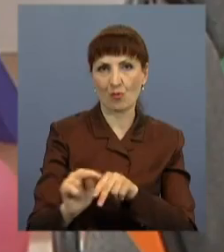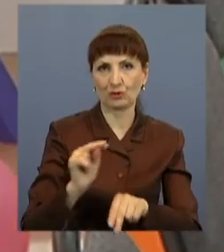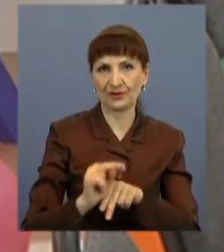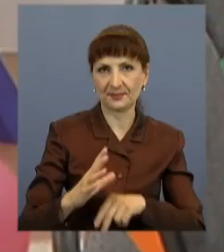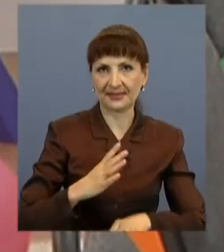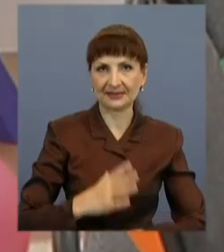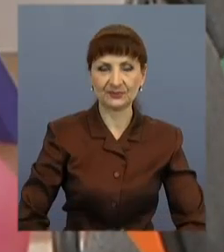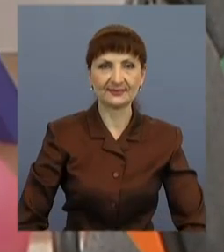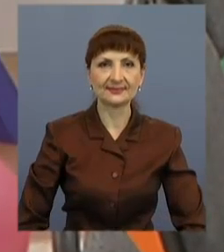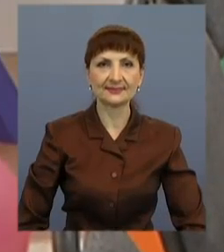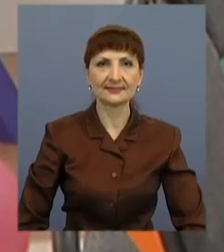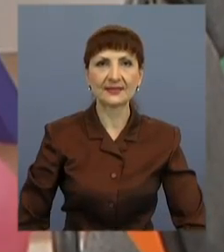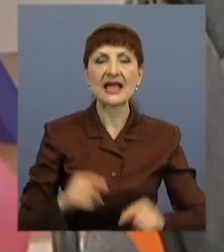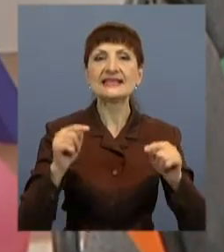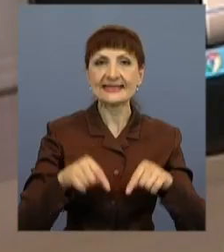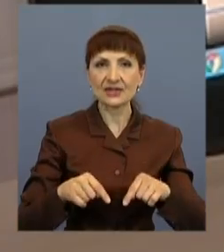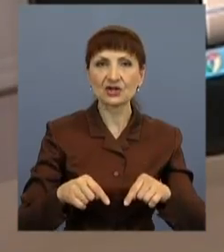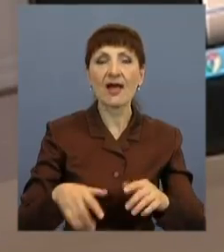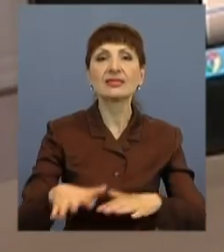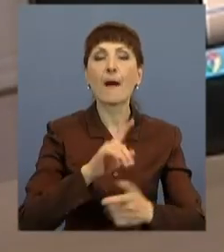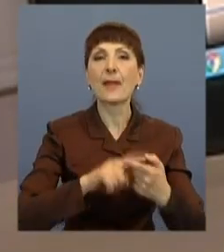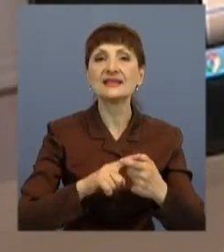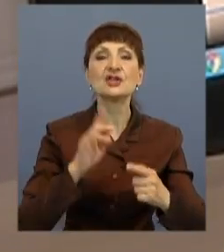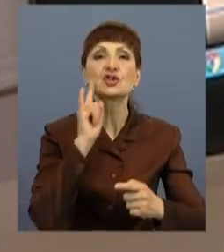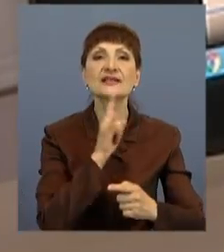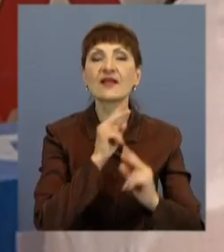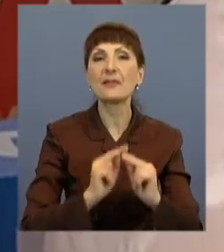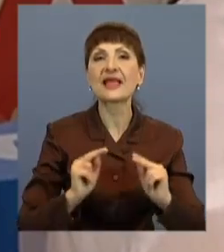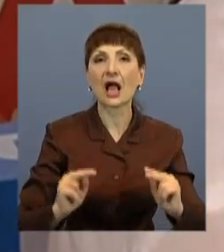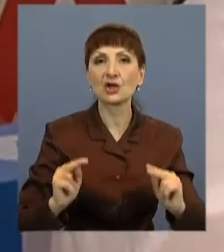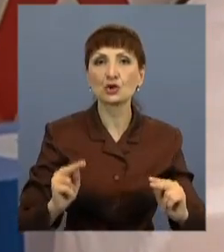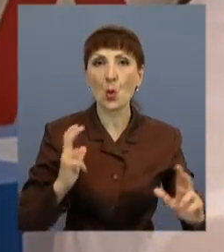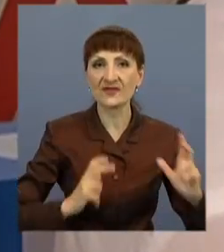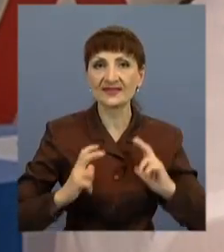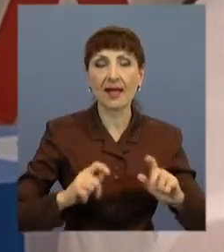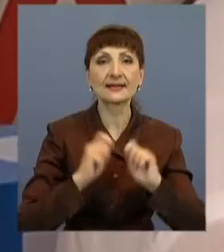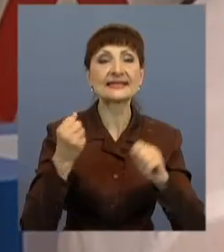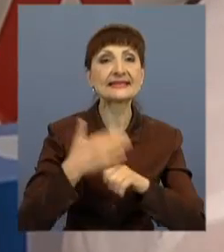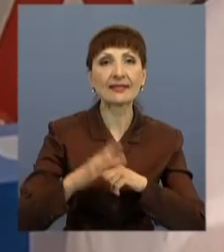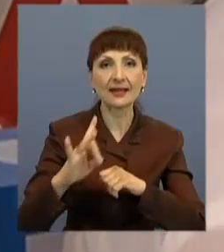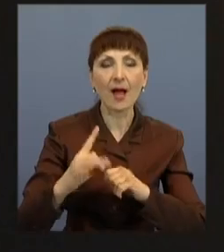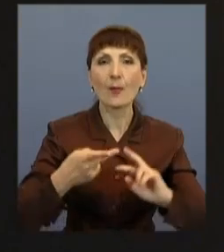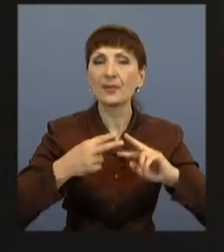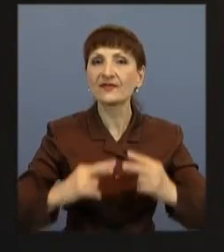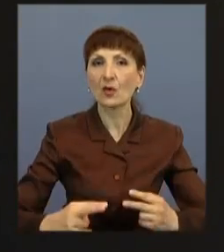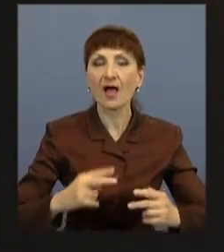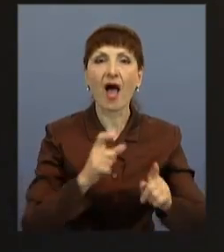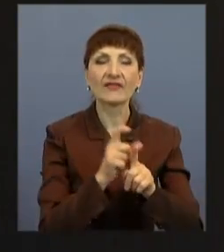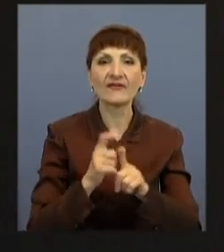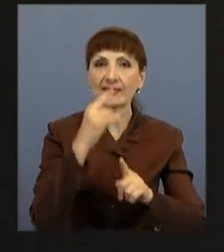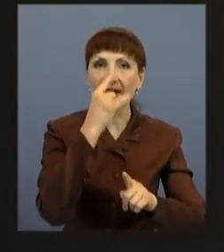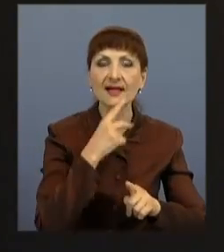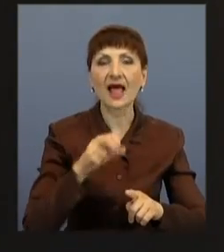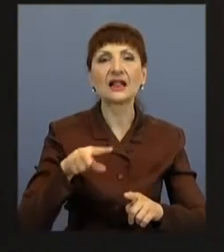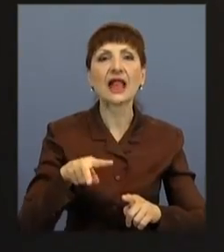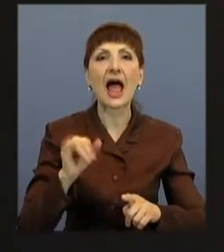развивать. Здесь же, на базе женского педагогического университета, открылся центр по переводу алфавита казахского языка на